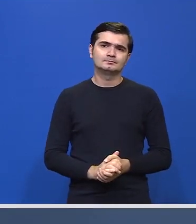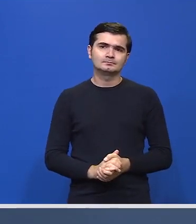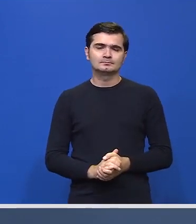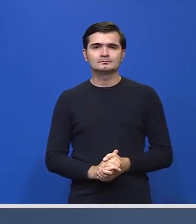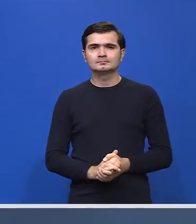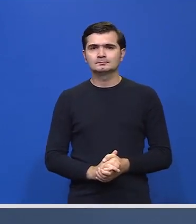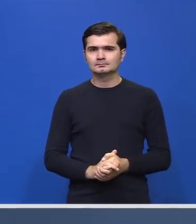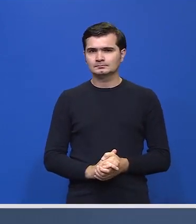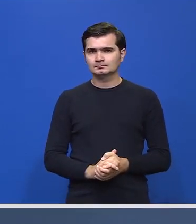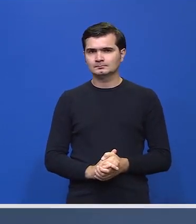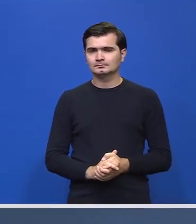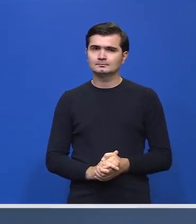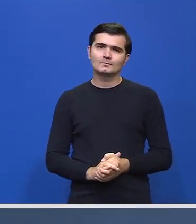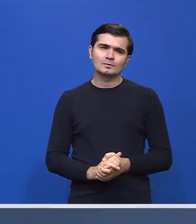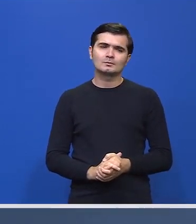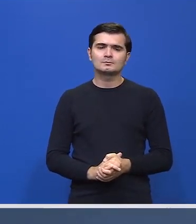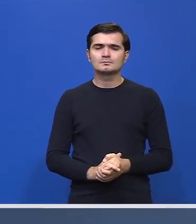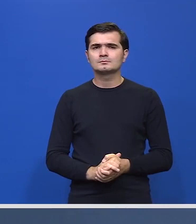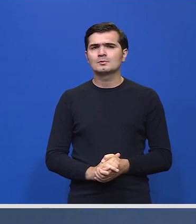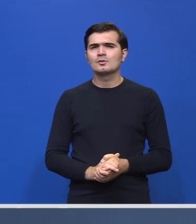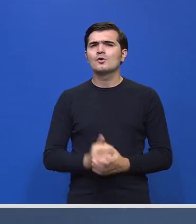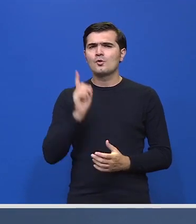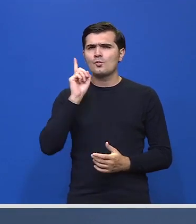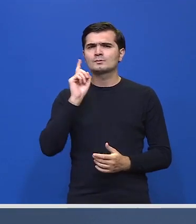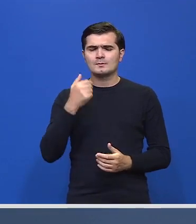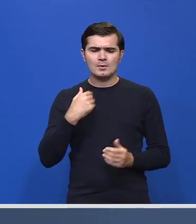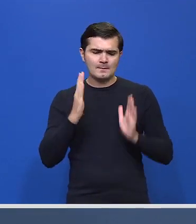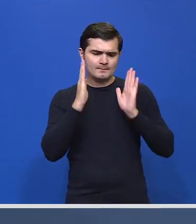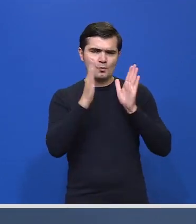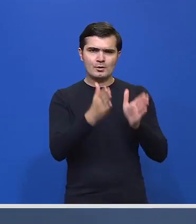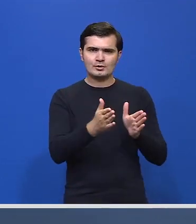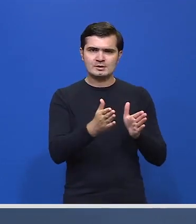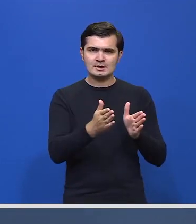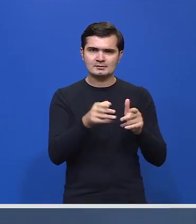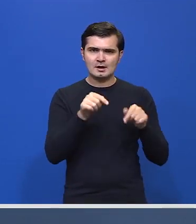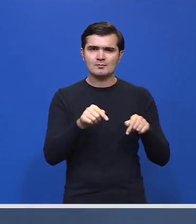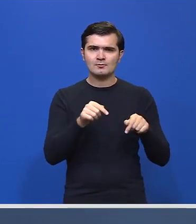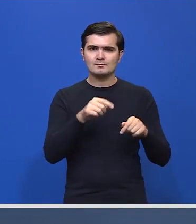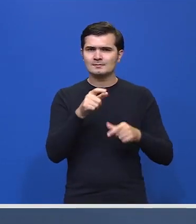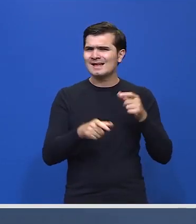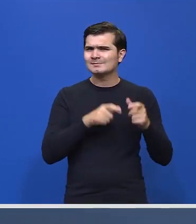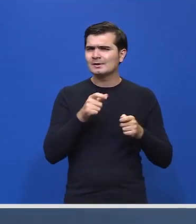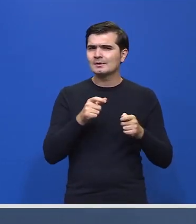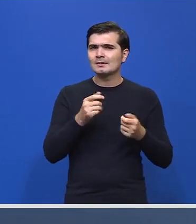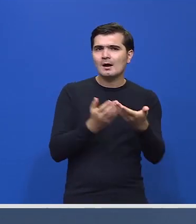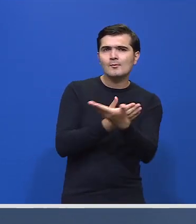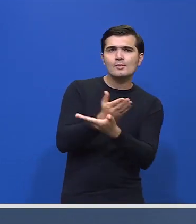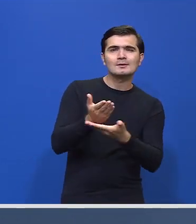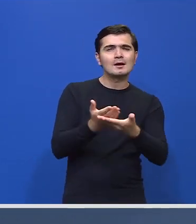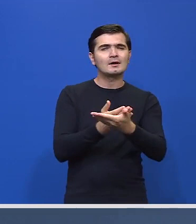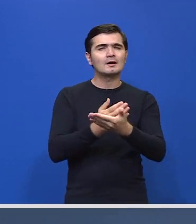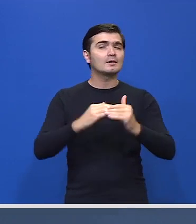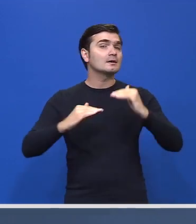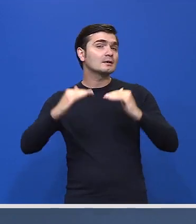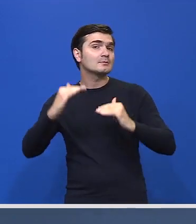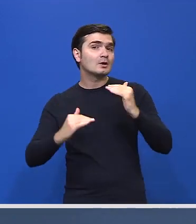2022. O să accentuez această chestiune privind abordarea echilibrată pe